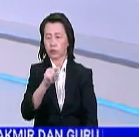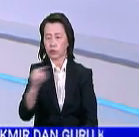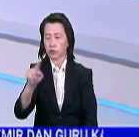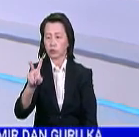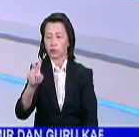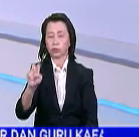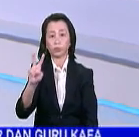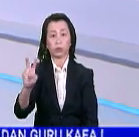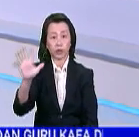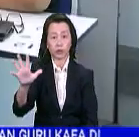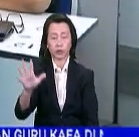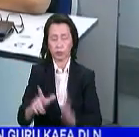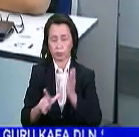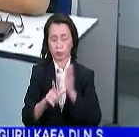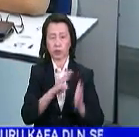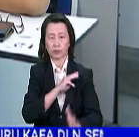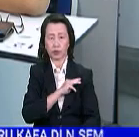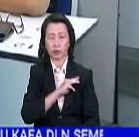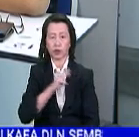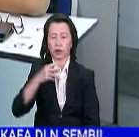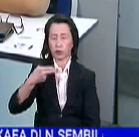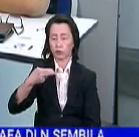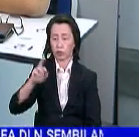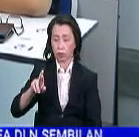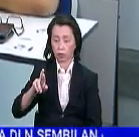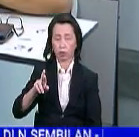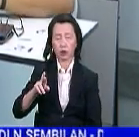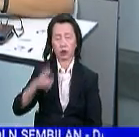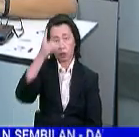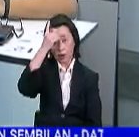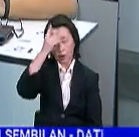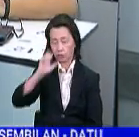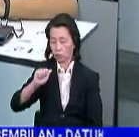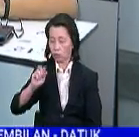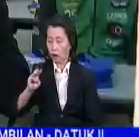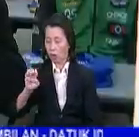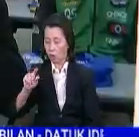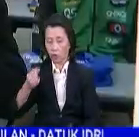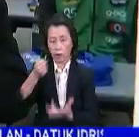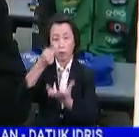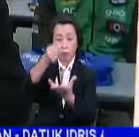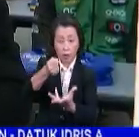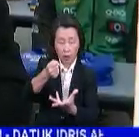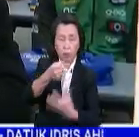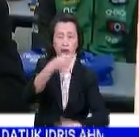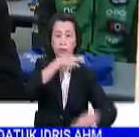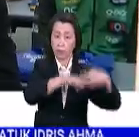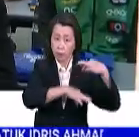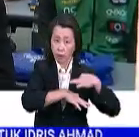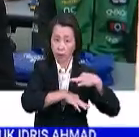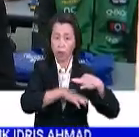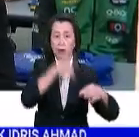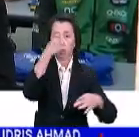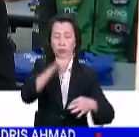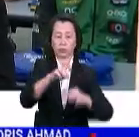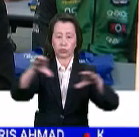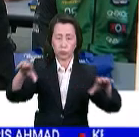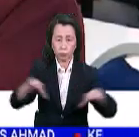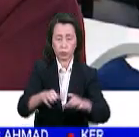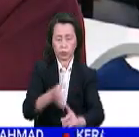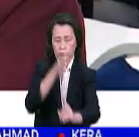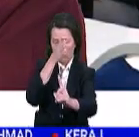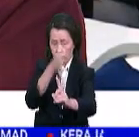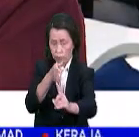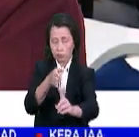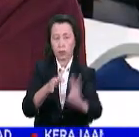2021-2025. Timbalan Menteri Sumber Manusia Dato' Awang Hashim berharap dana tersebut dimanfaatkan sepenuhnya untuk melaksana